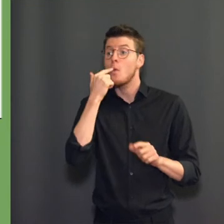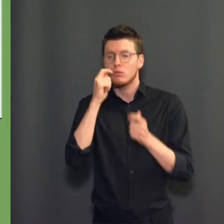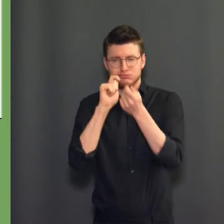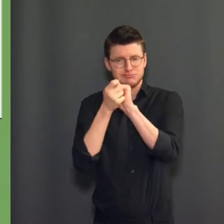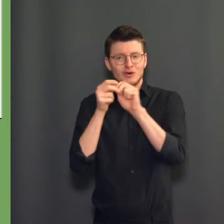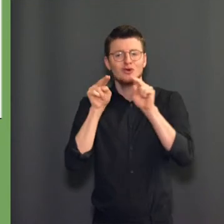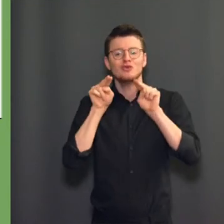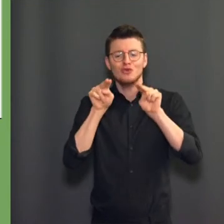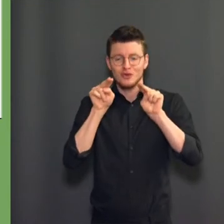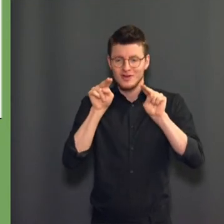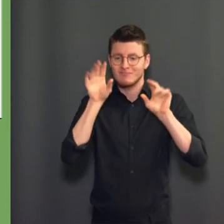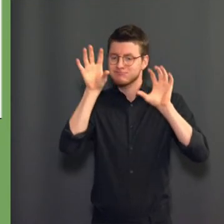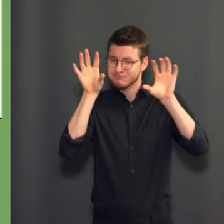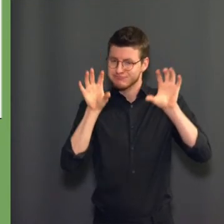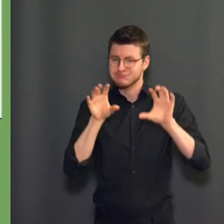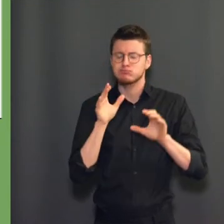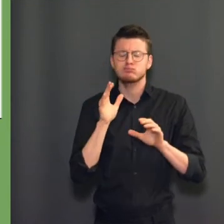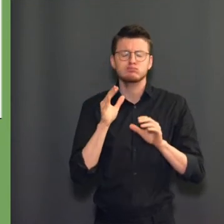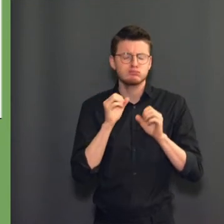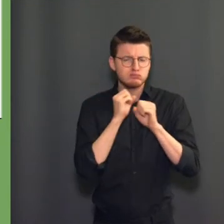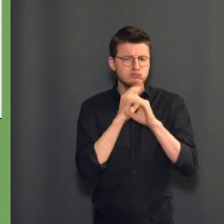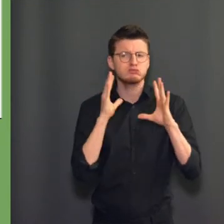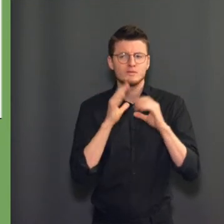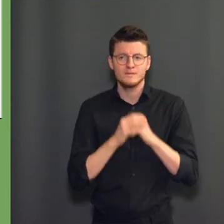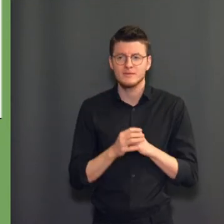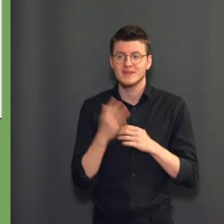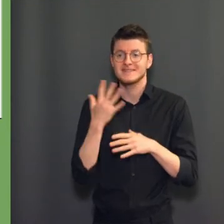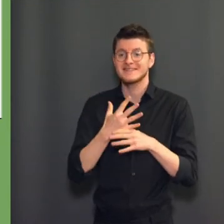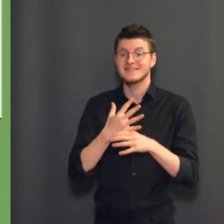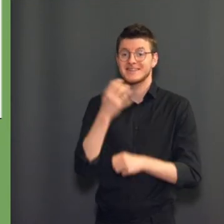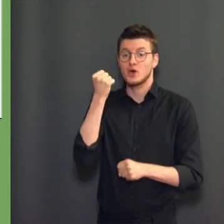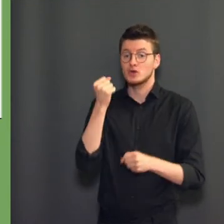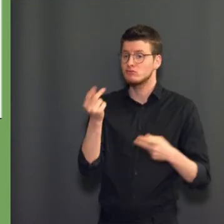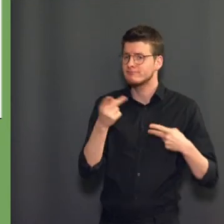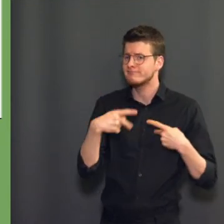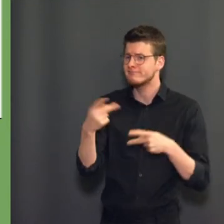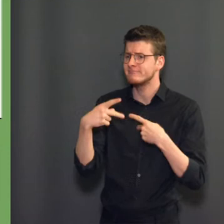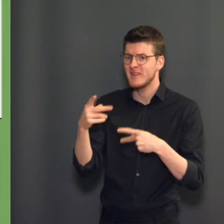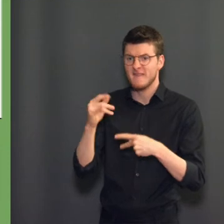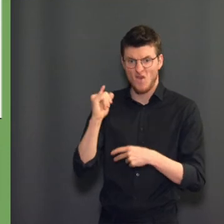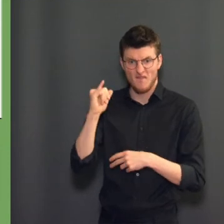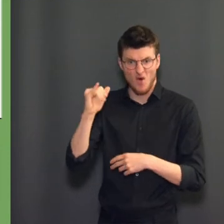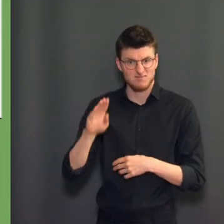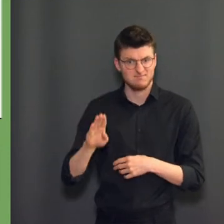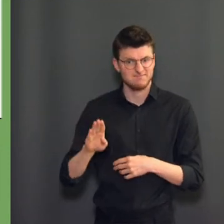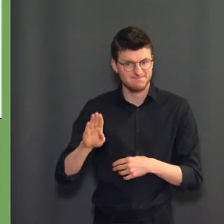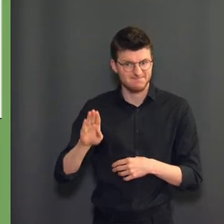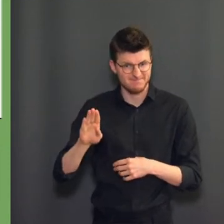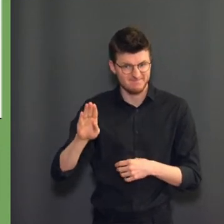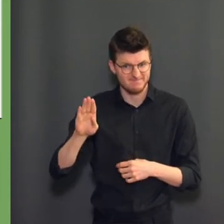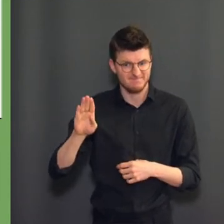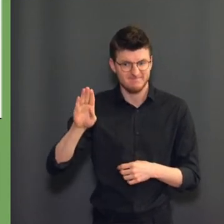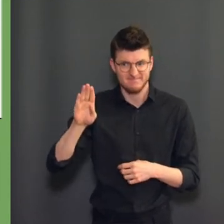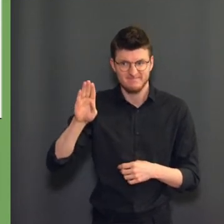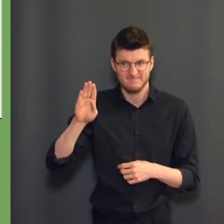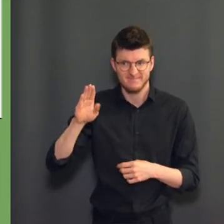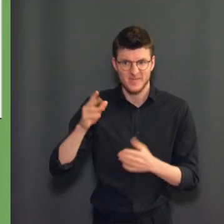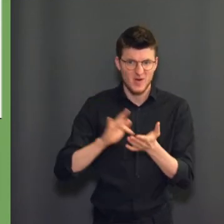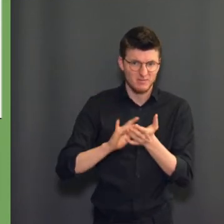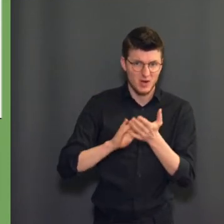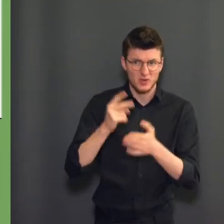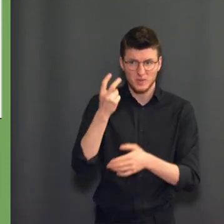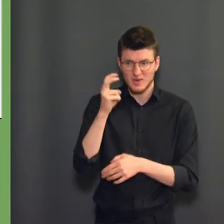De ziekenhuisopnames blijven verder doorstijgen, tot gemiddeld 268 per dag, en dat